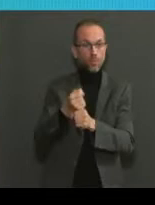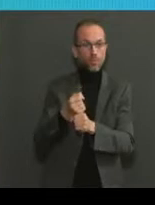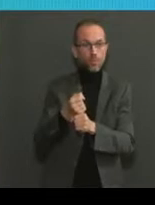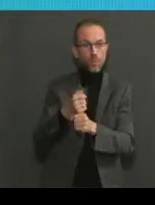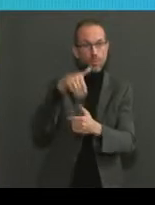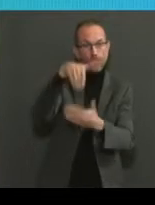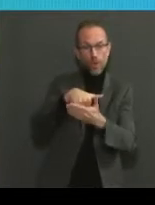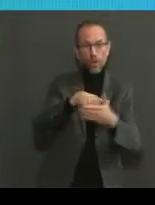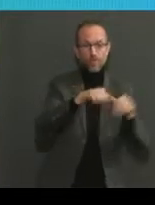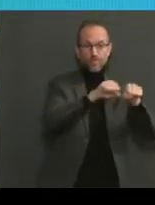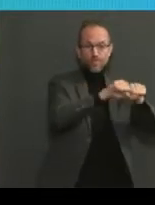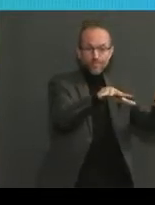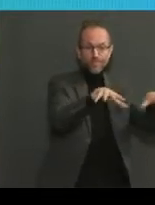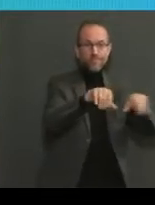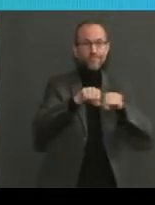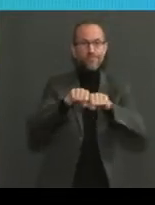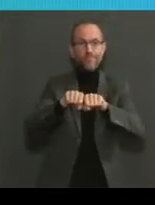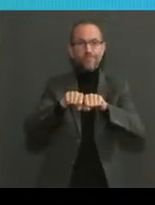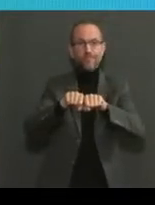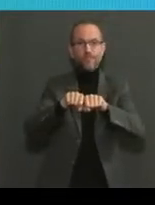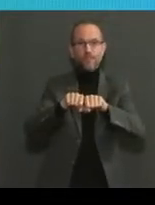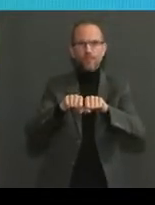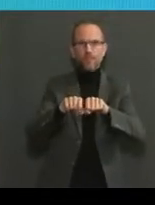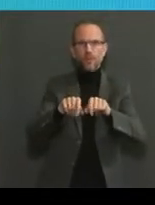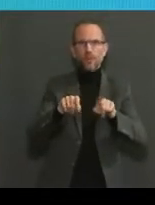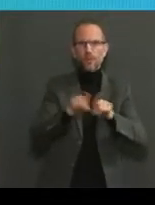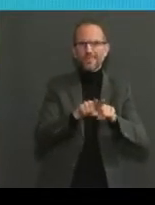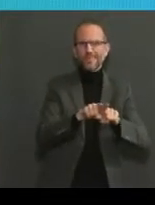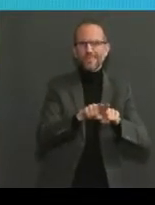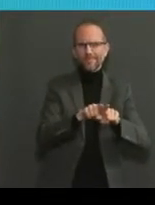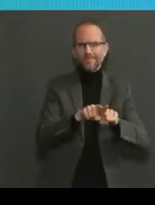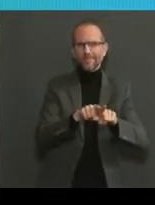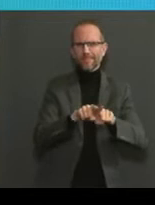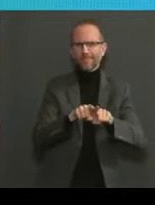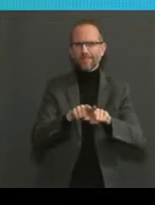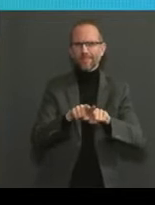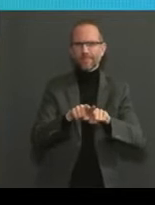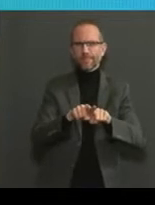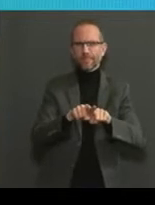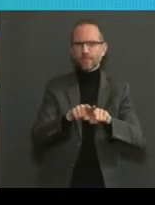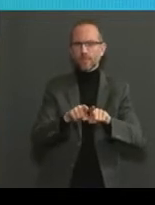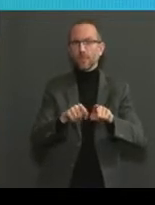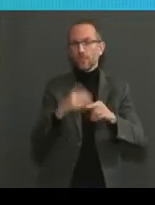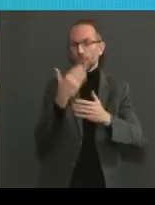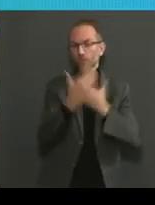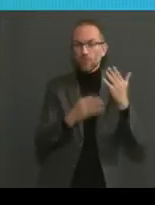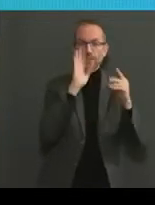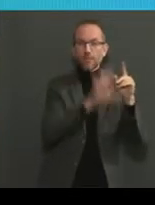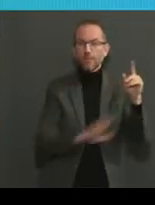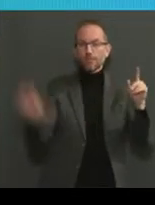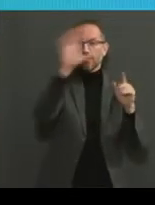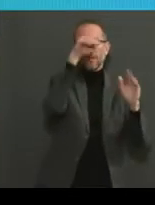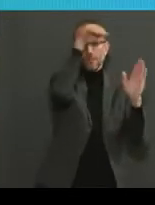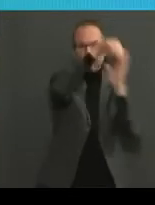épidémique, ainsi que le nombre de décès, est en baisse dans toutes les régions. Mais